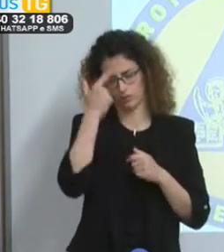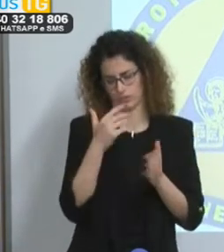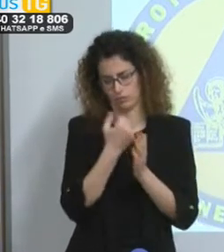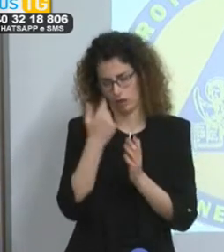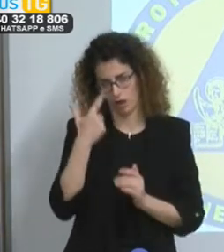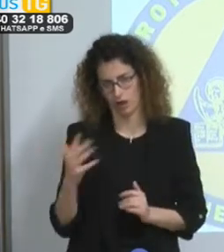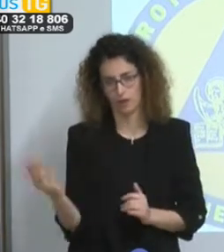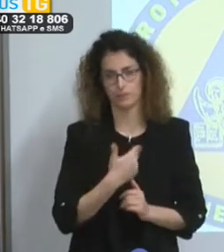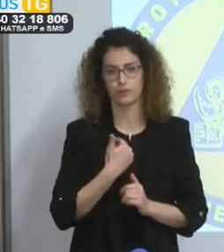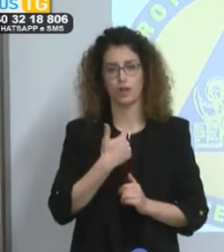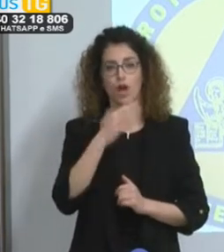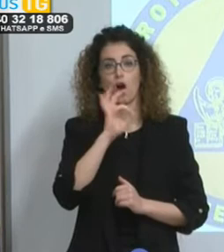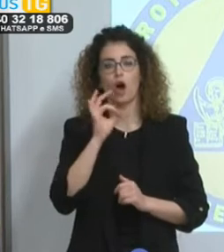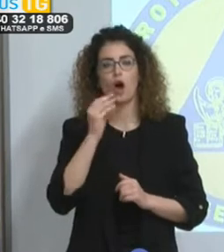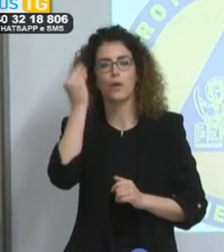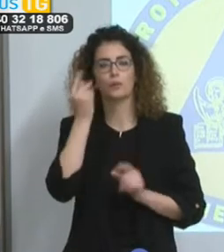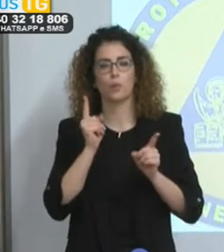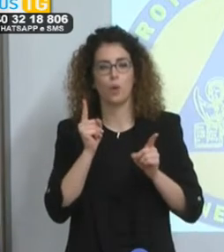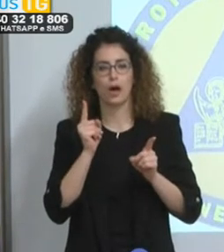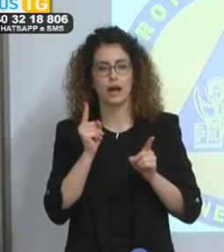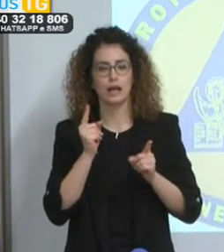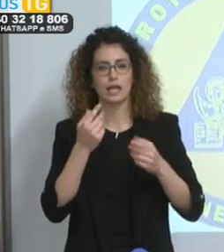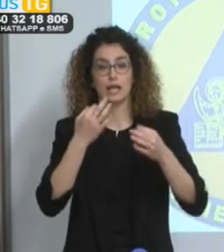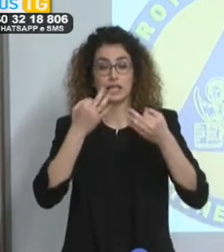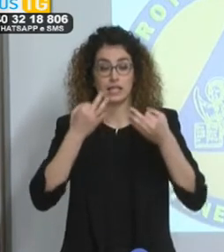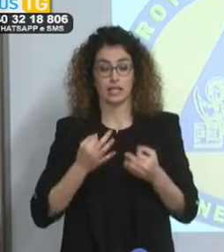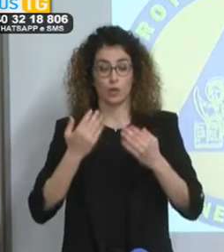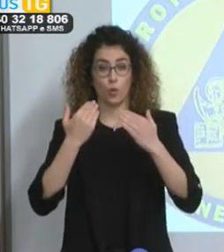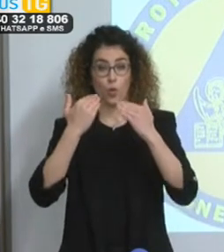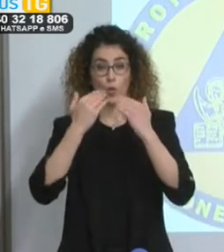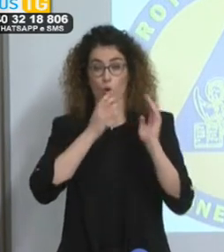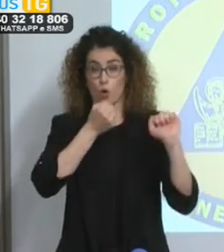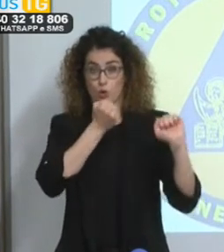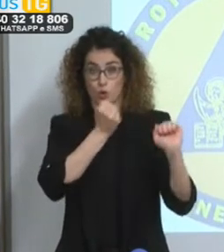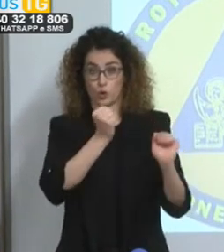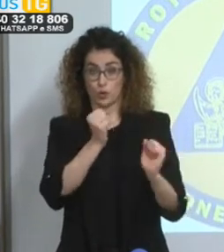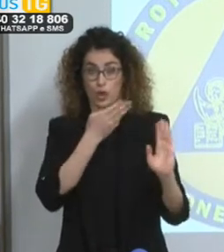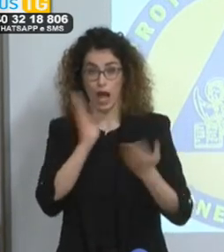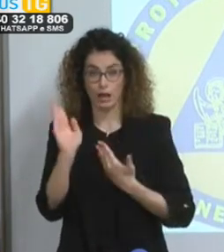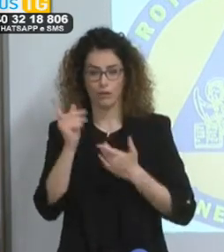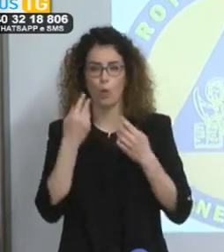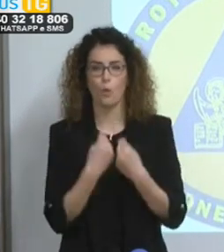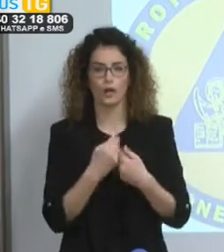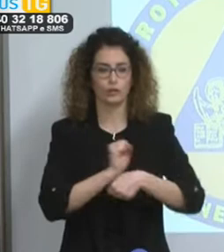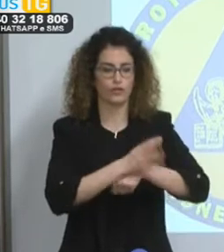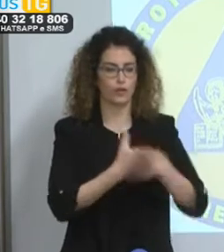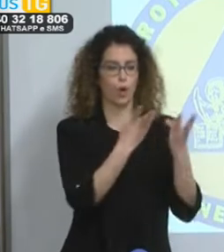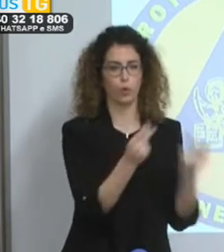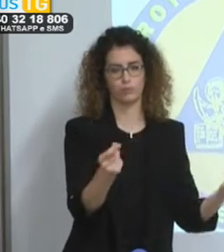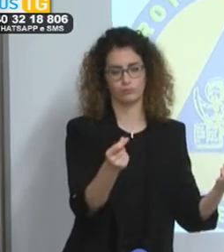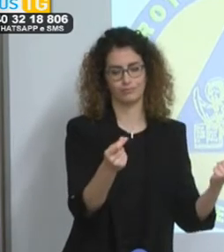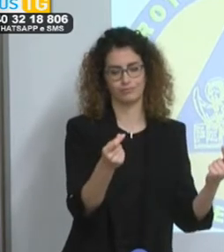che la sicurezza totale si raggiunga solo quando il virus sarà scomparso, cioè mai, perché il virus diventerà poi ubiquitario,